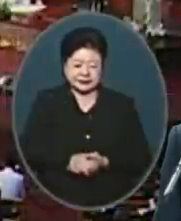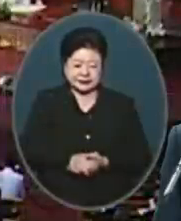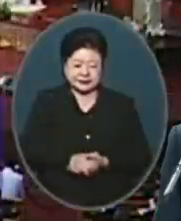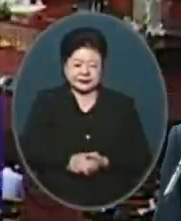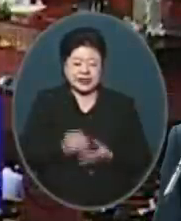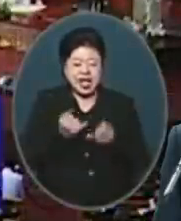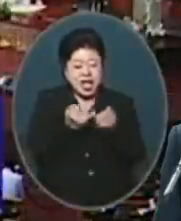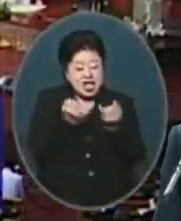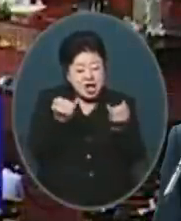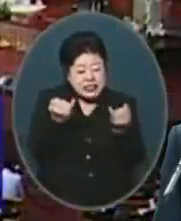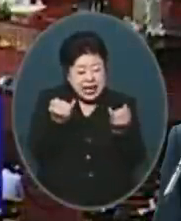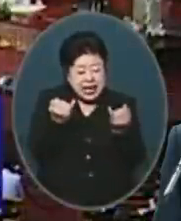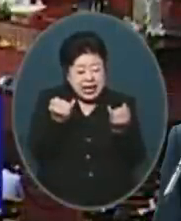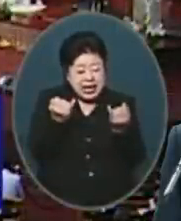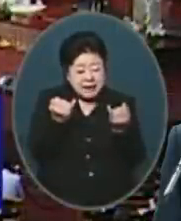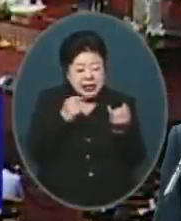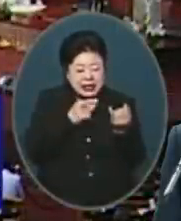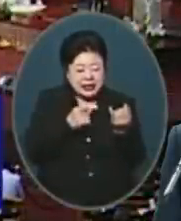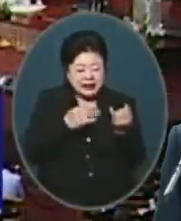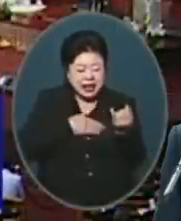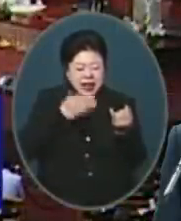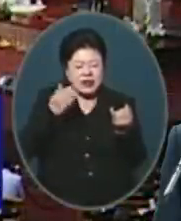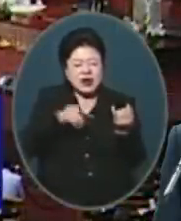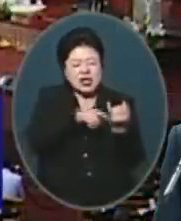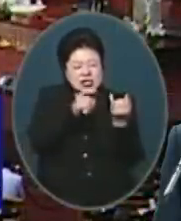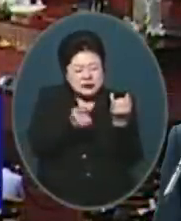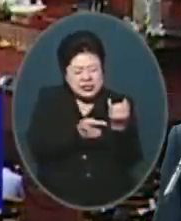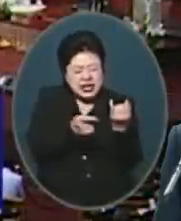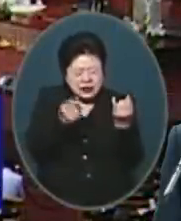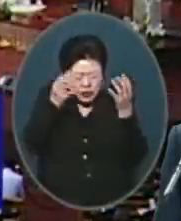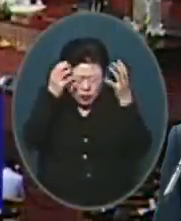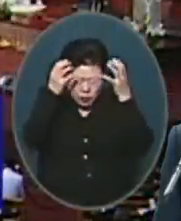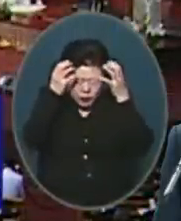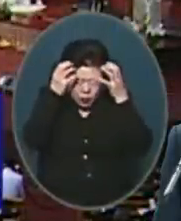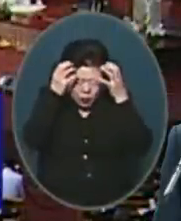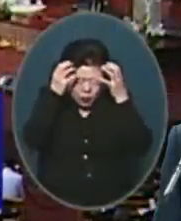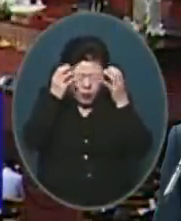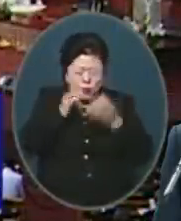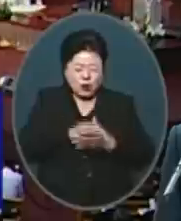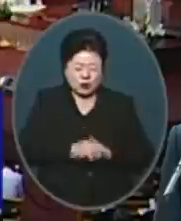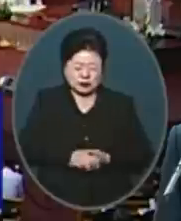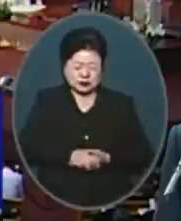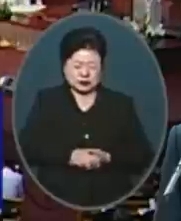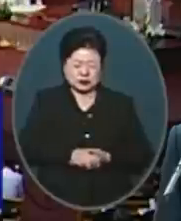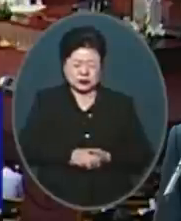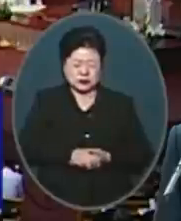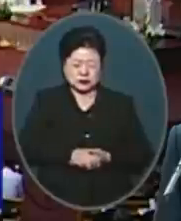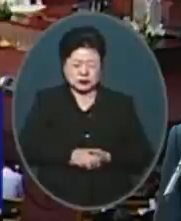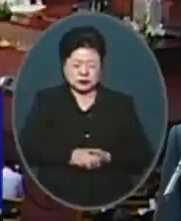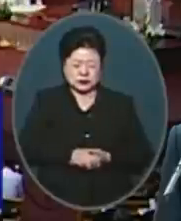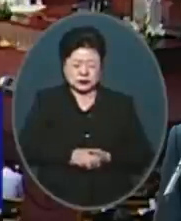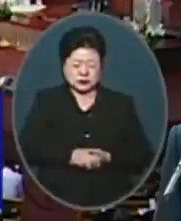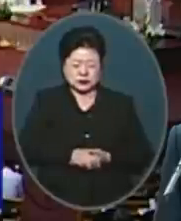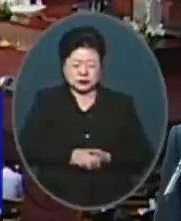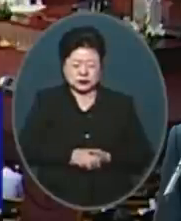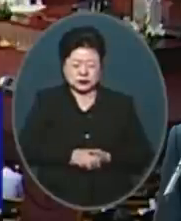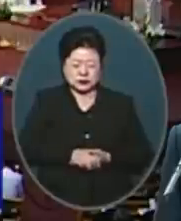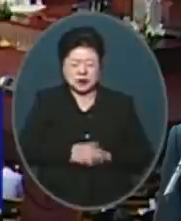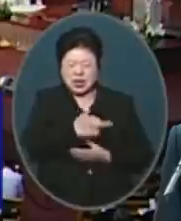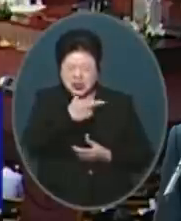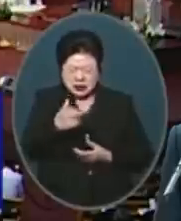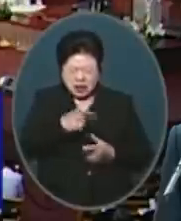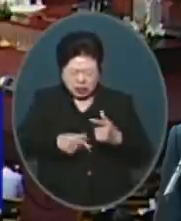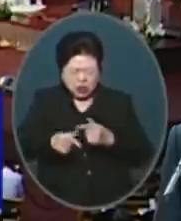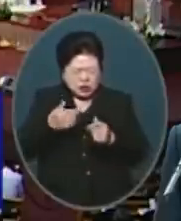또 여자에게 이르되 내가 내 임신하는 고통을